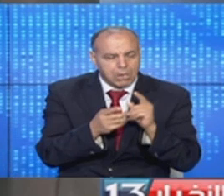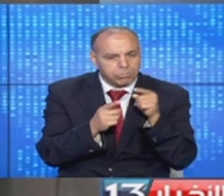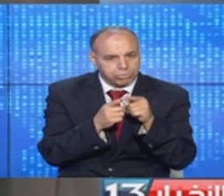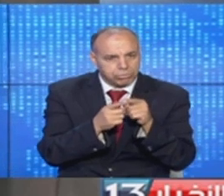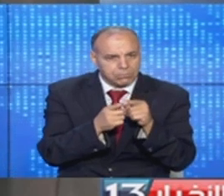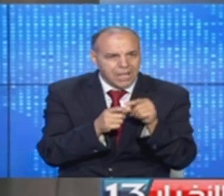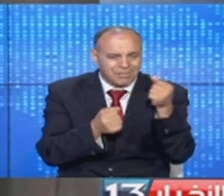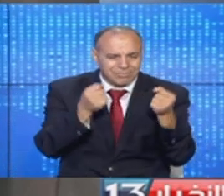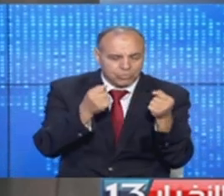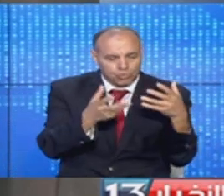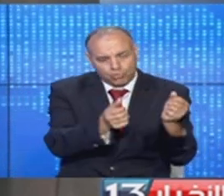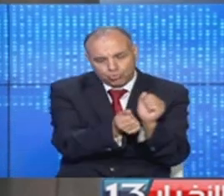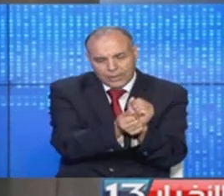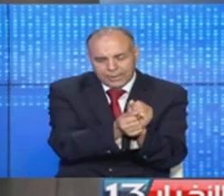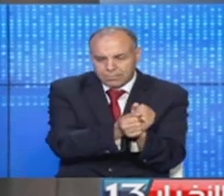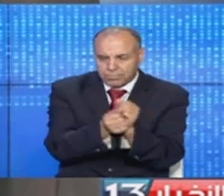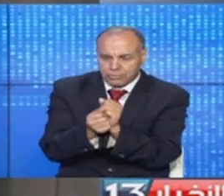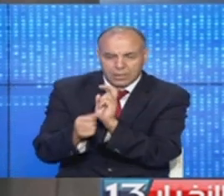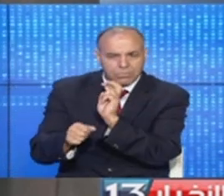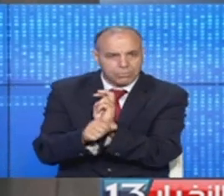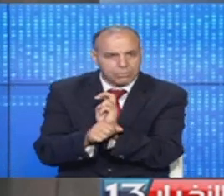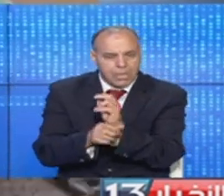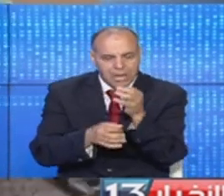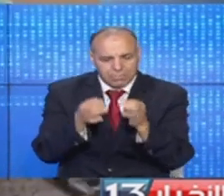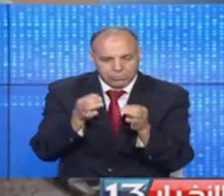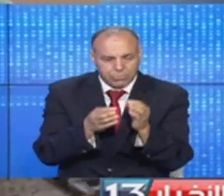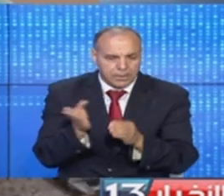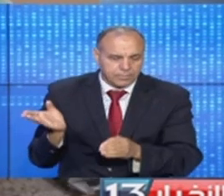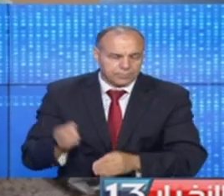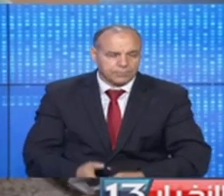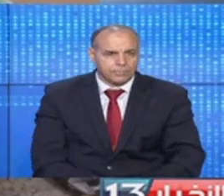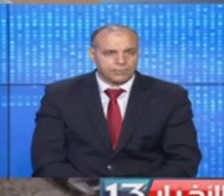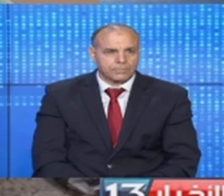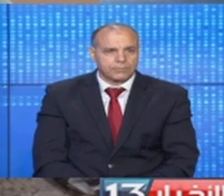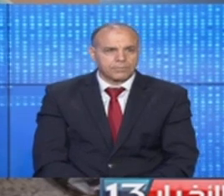واحاله سائق السياره في حاله احتفاظ على النيابه العموميه